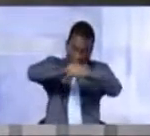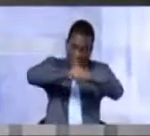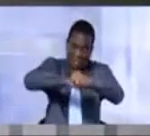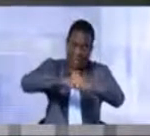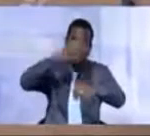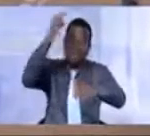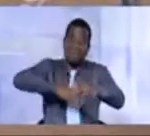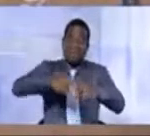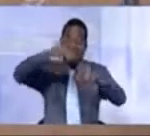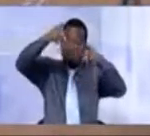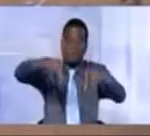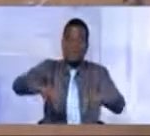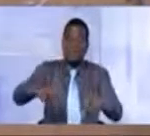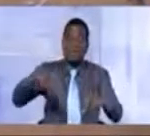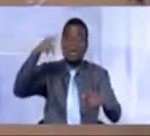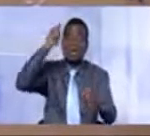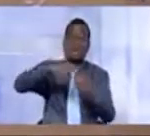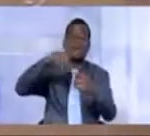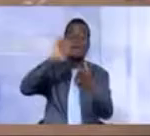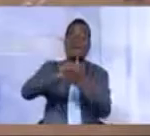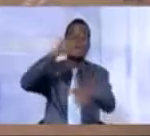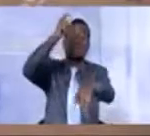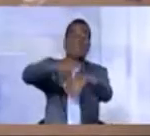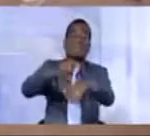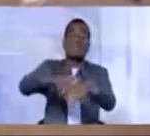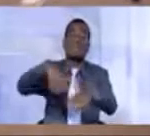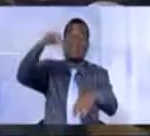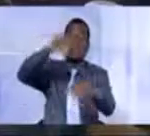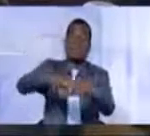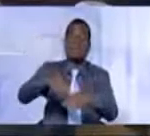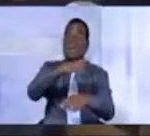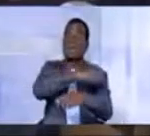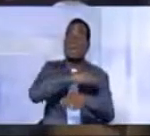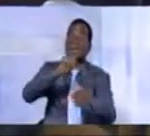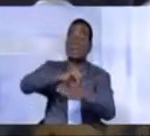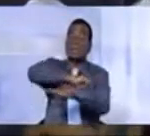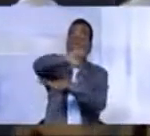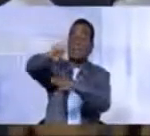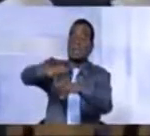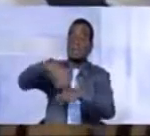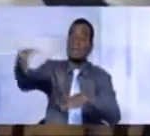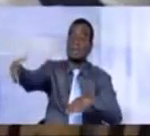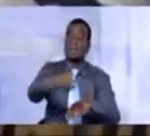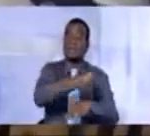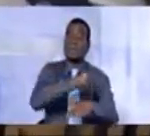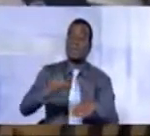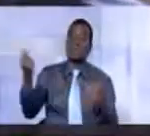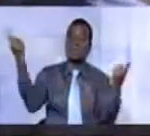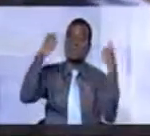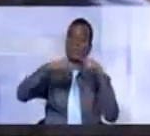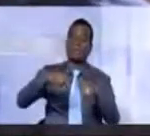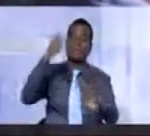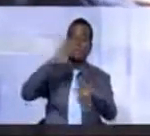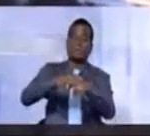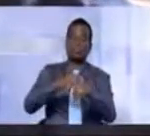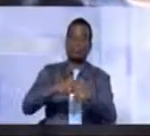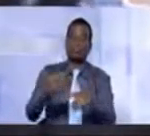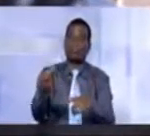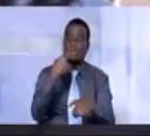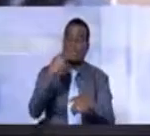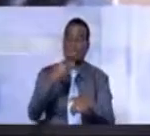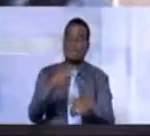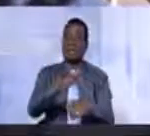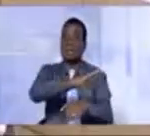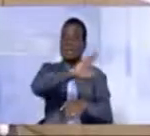surtout en cette période électorale. C'est l'engagement pris lors d'un repas de corps organisé à cet effet. Pour le lauréat Seydou Ouattara, jamais il ne